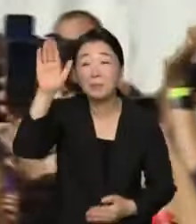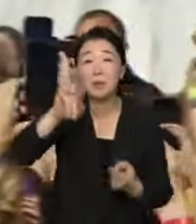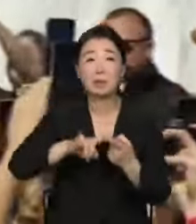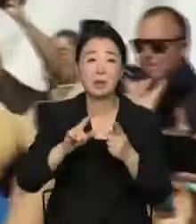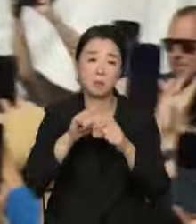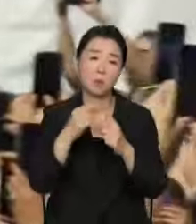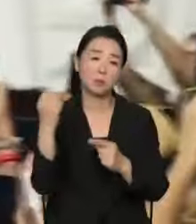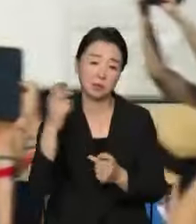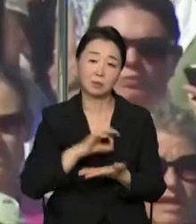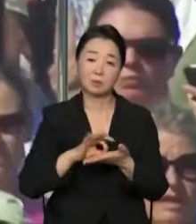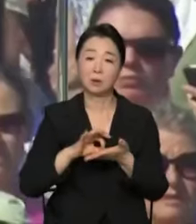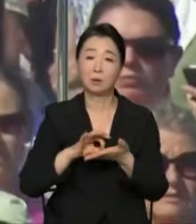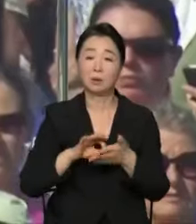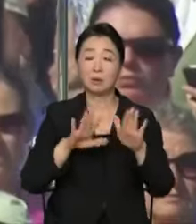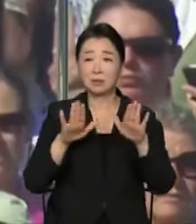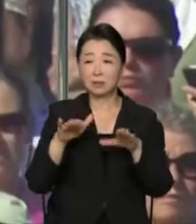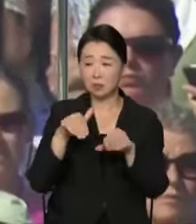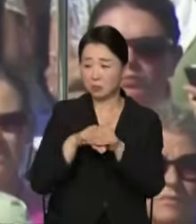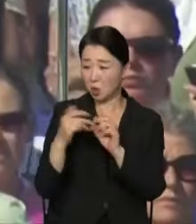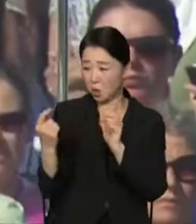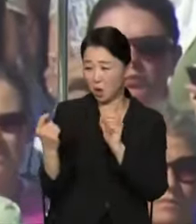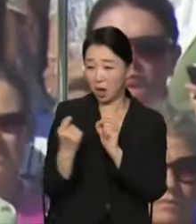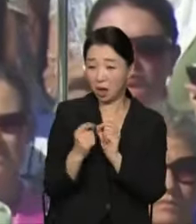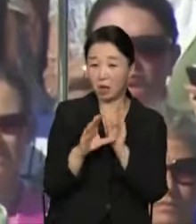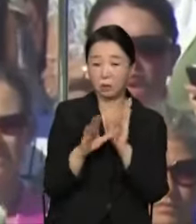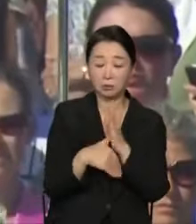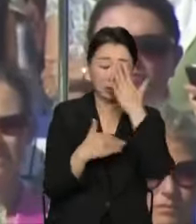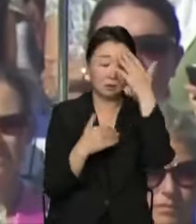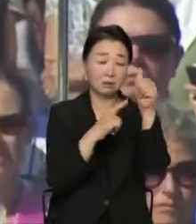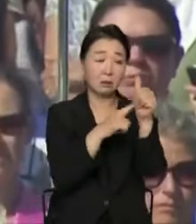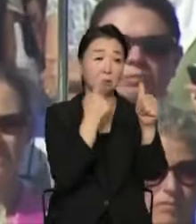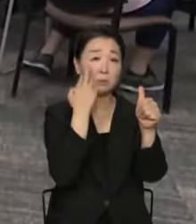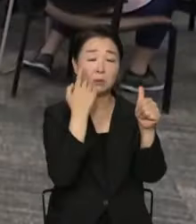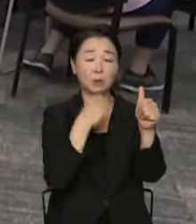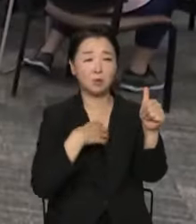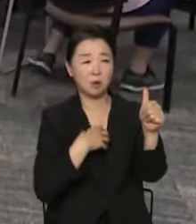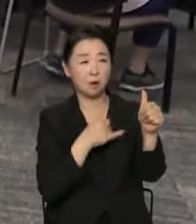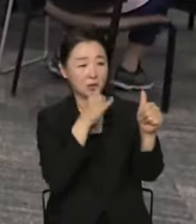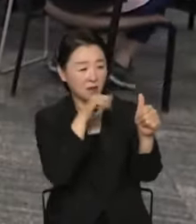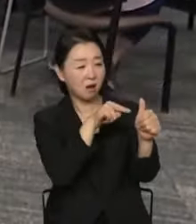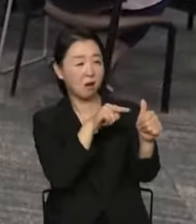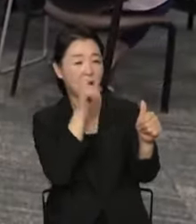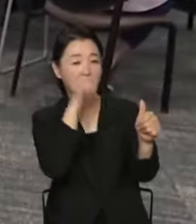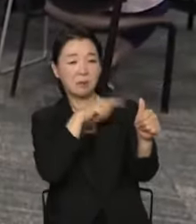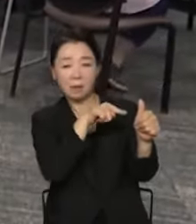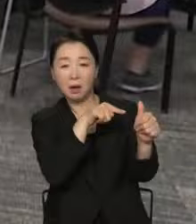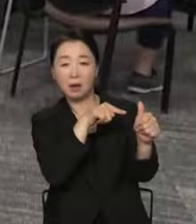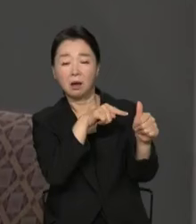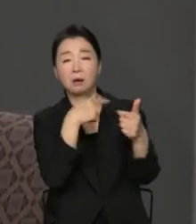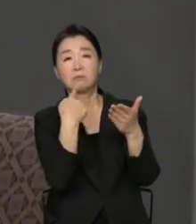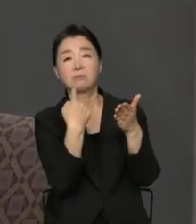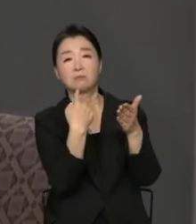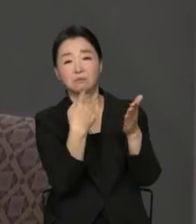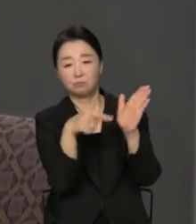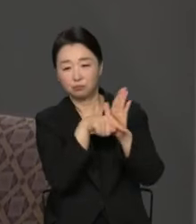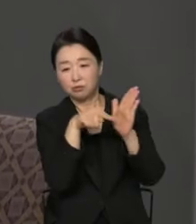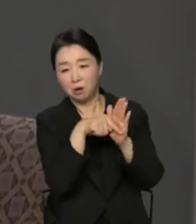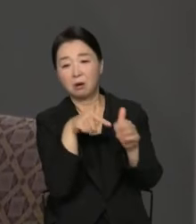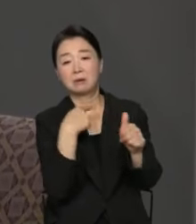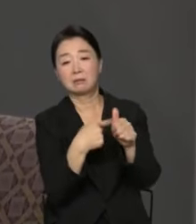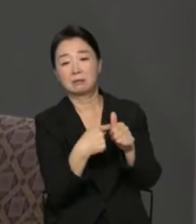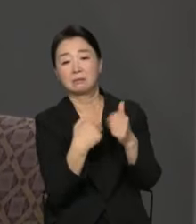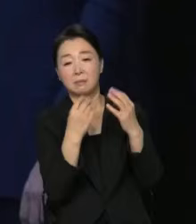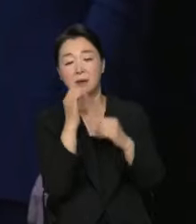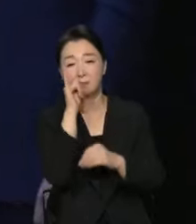표현을 자주 썼는데 선거일이 임박할수록 트럼프가 미국의 위협이 되는 인물이란 취지의 부정적 발언으로 공세를